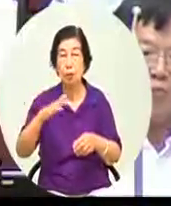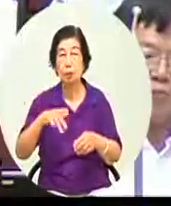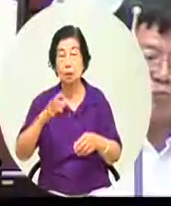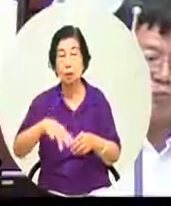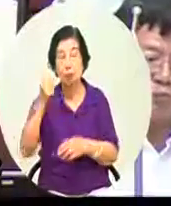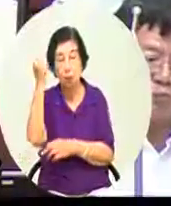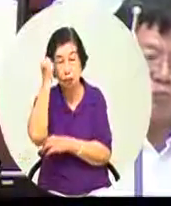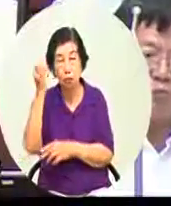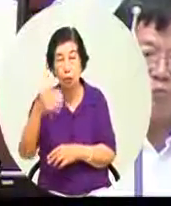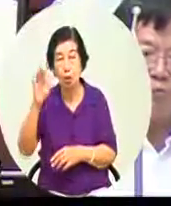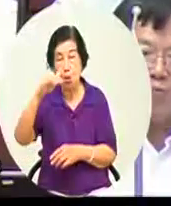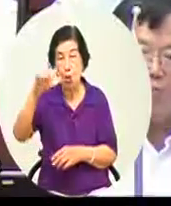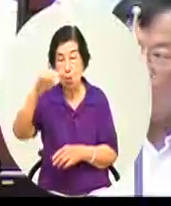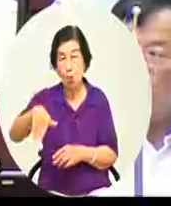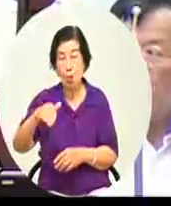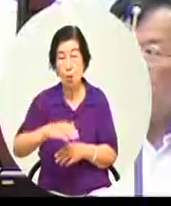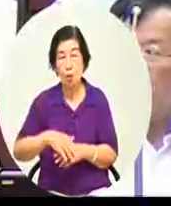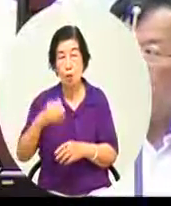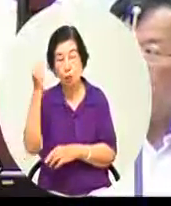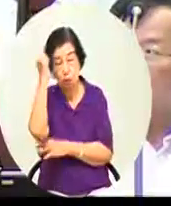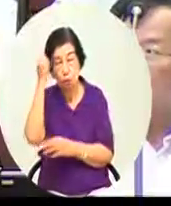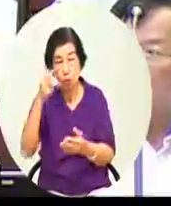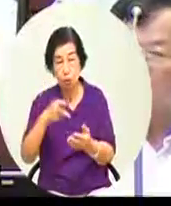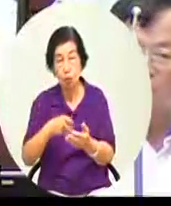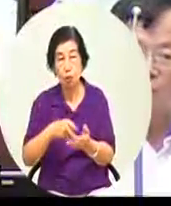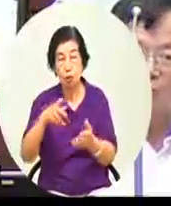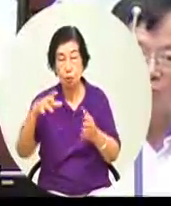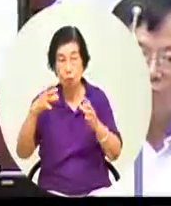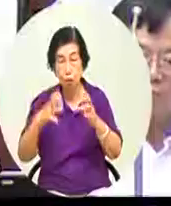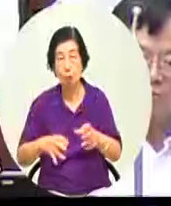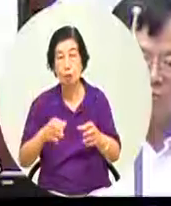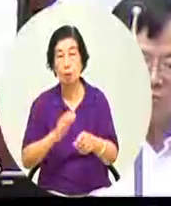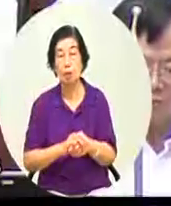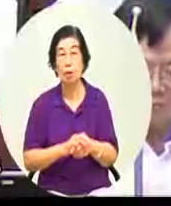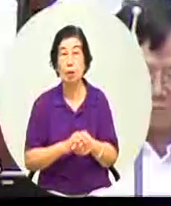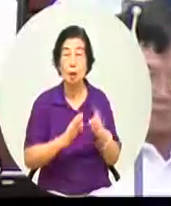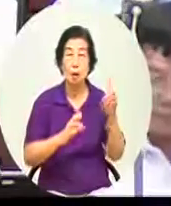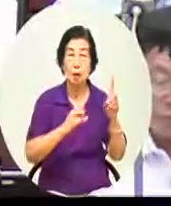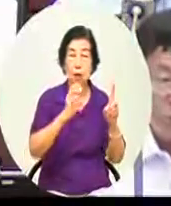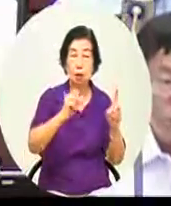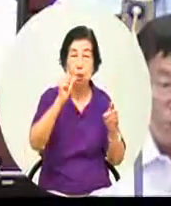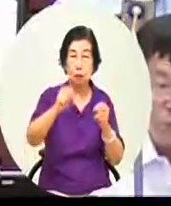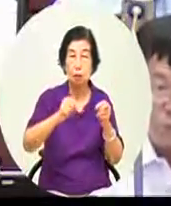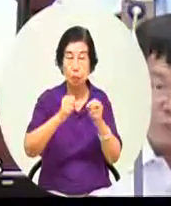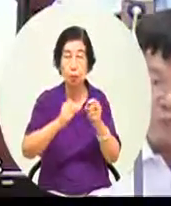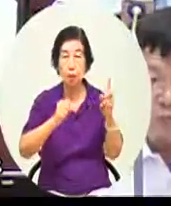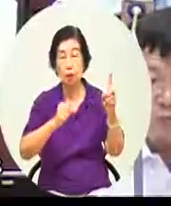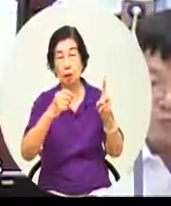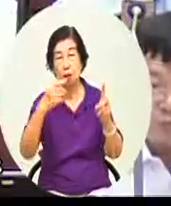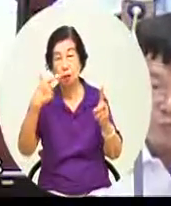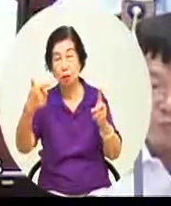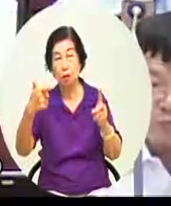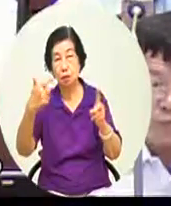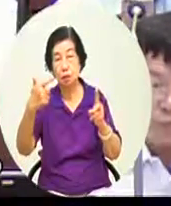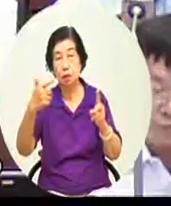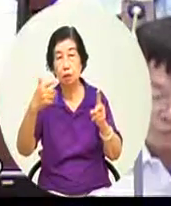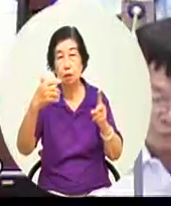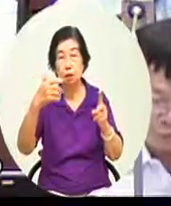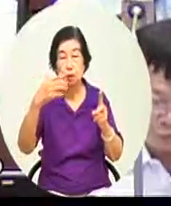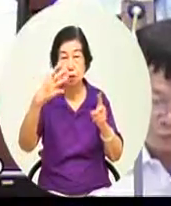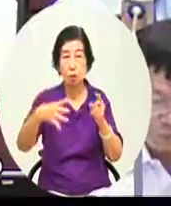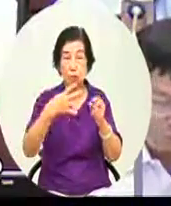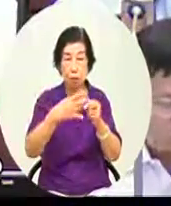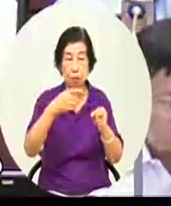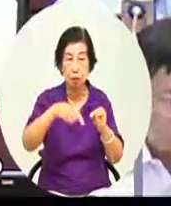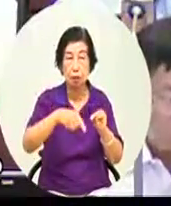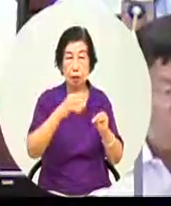据我手上的数字指出的是，从105年的1到6月跟104年的1到6月相比，我们的国内旅客的